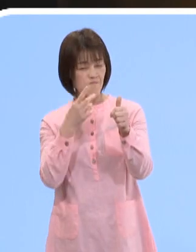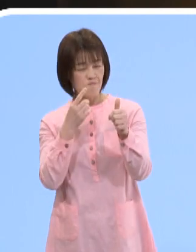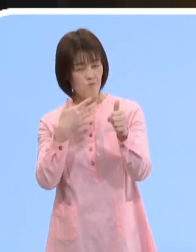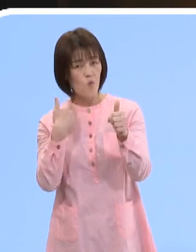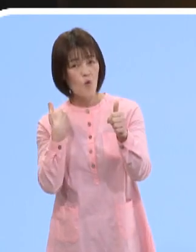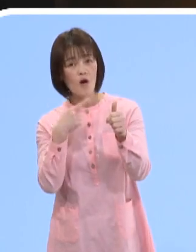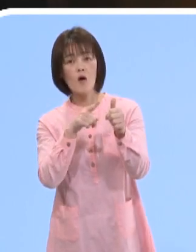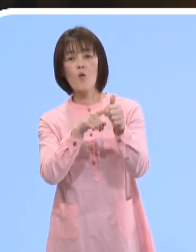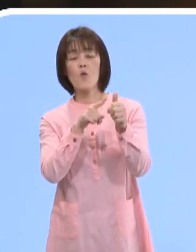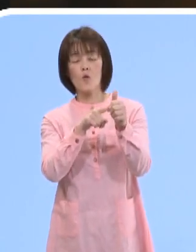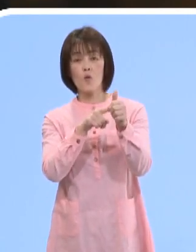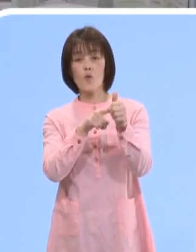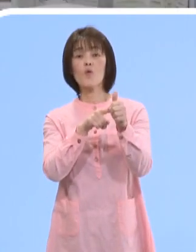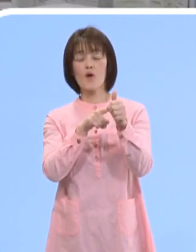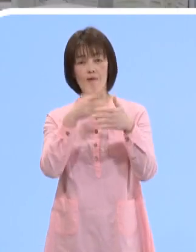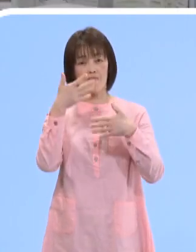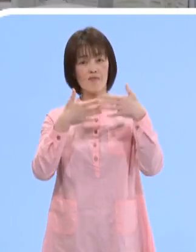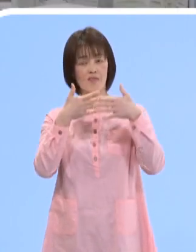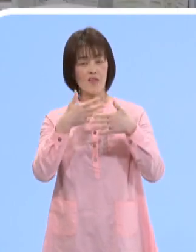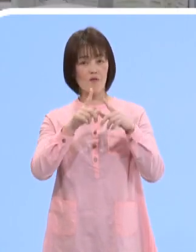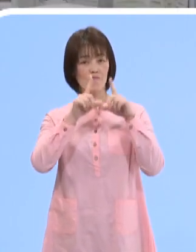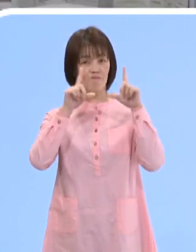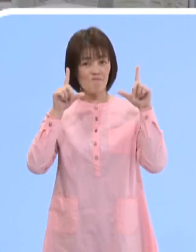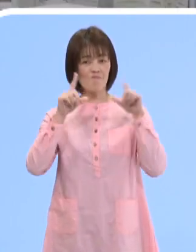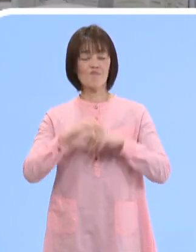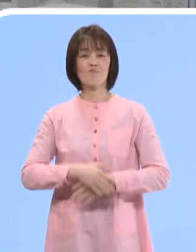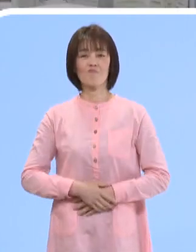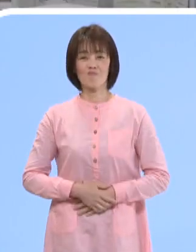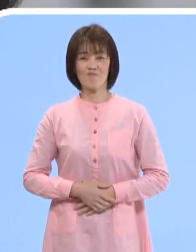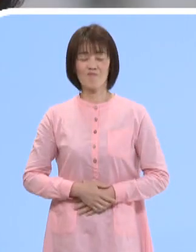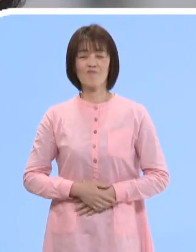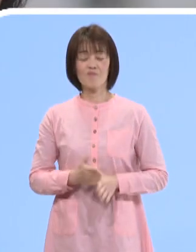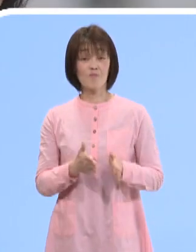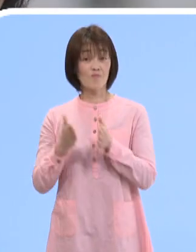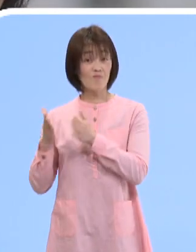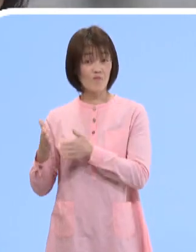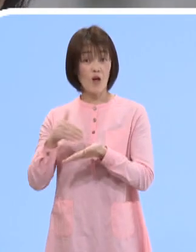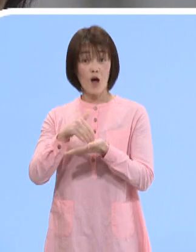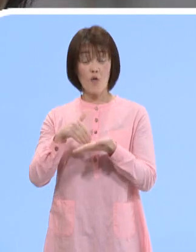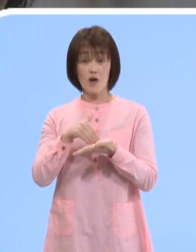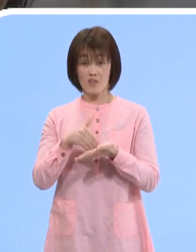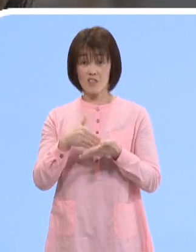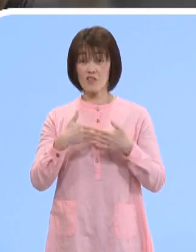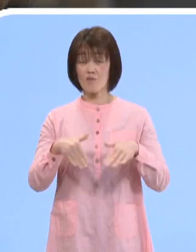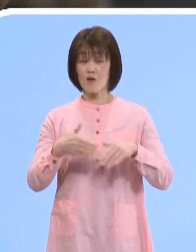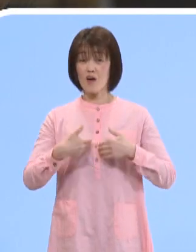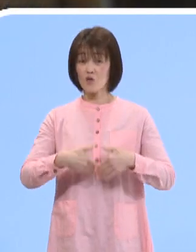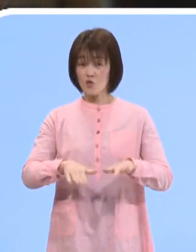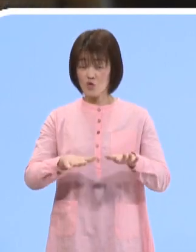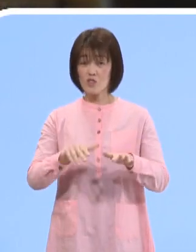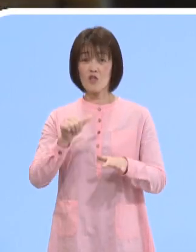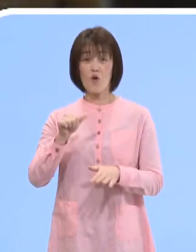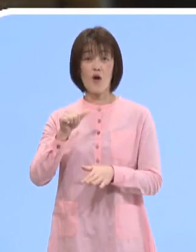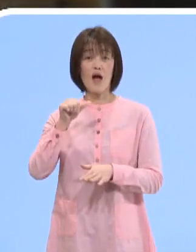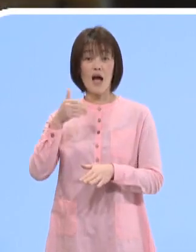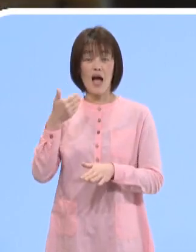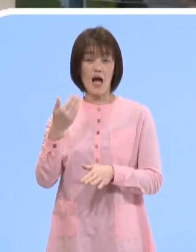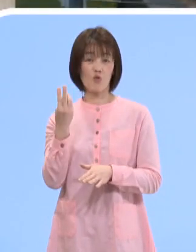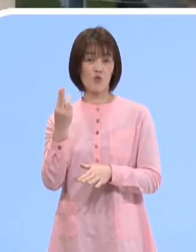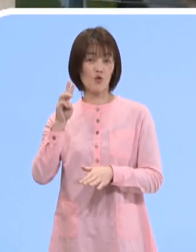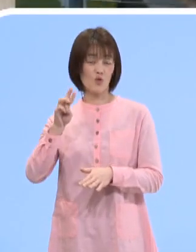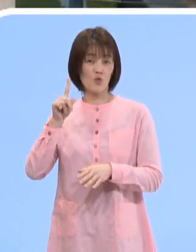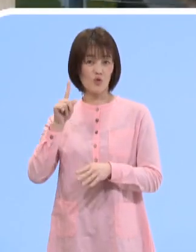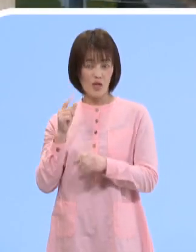わからない男がこの物語の主人公、山本剛。 淡路島出身の阿久悠さんが作詞